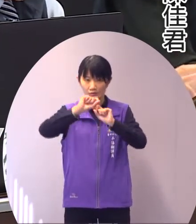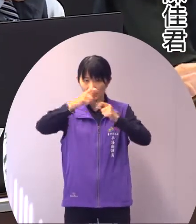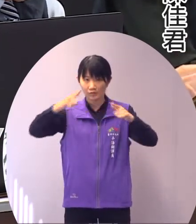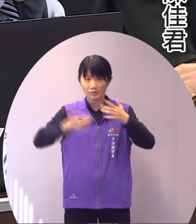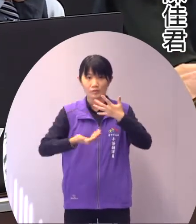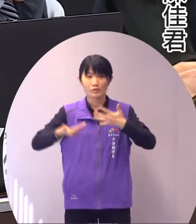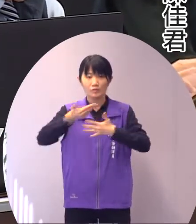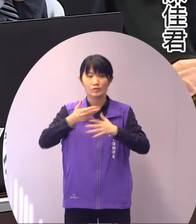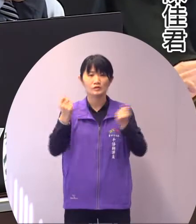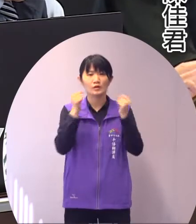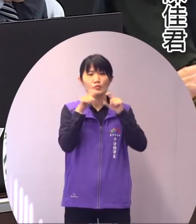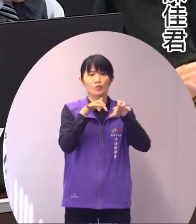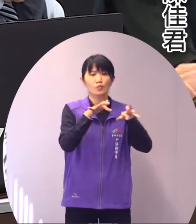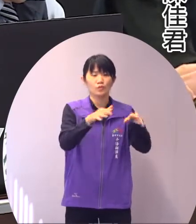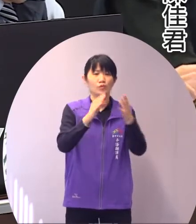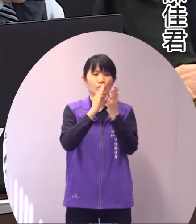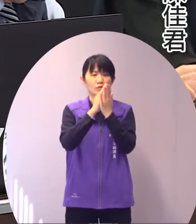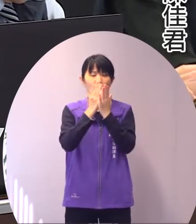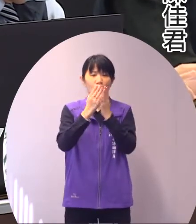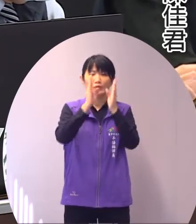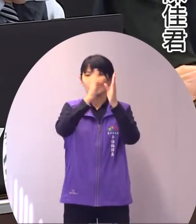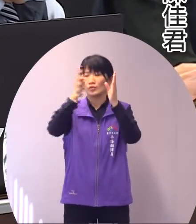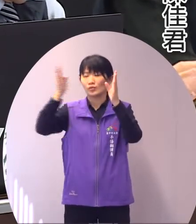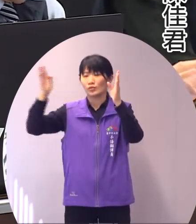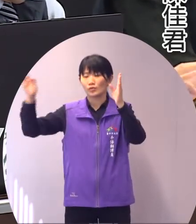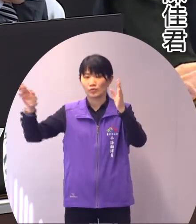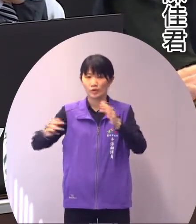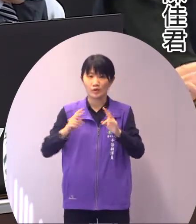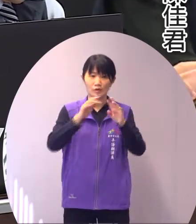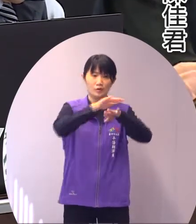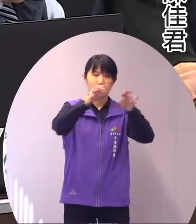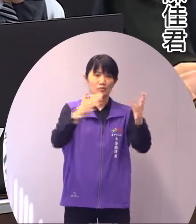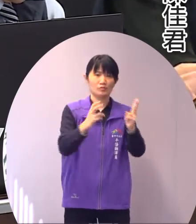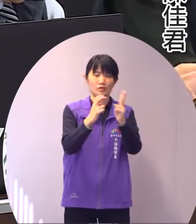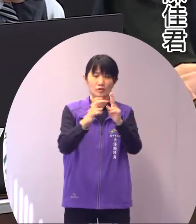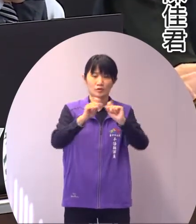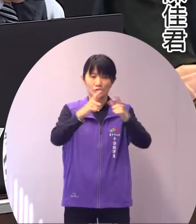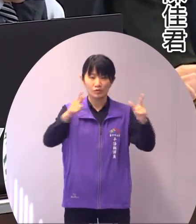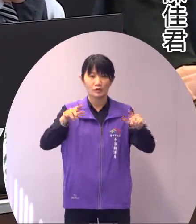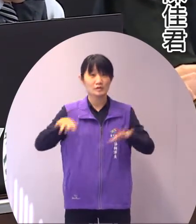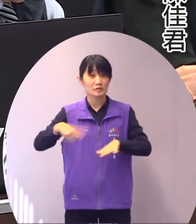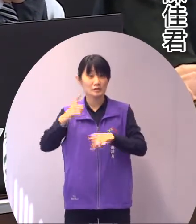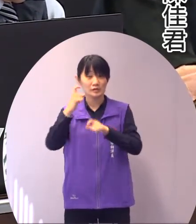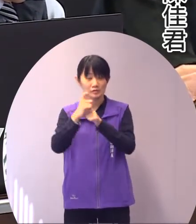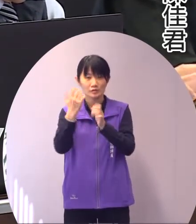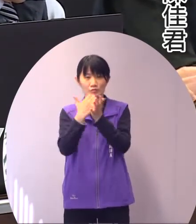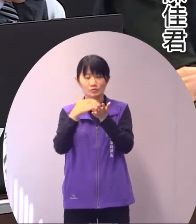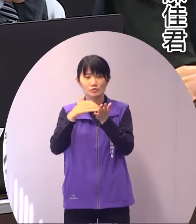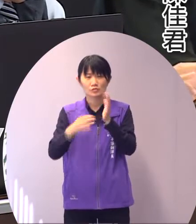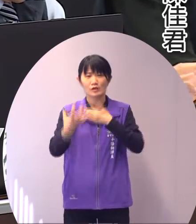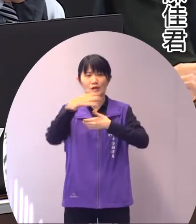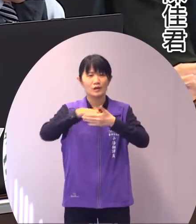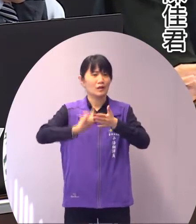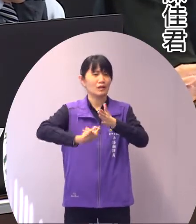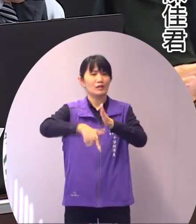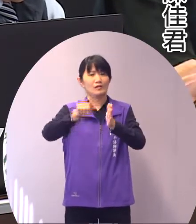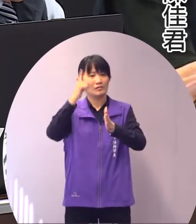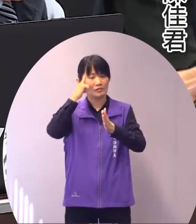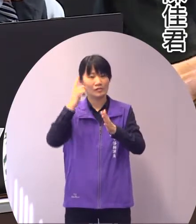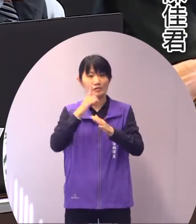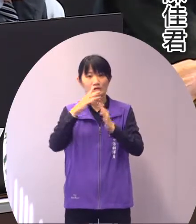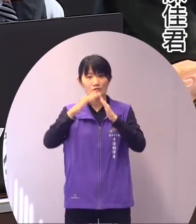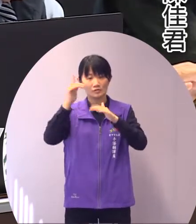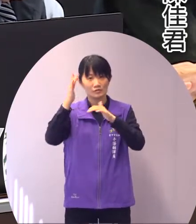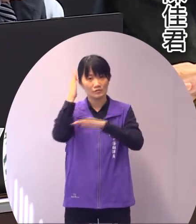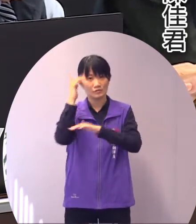内容包括空调、书柜、阅读桌椅等等。那因为来不及纳入111年度的预算，你请准予先行